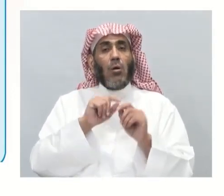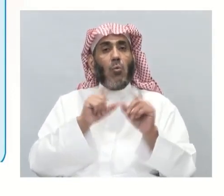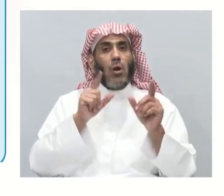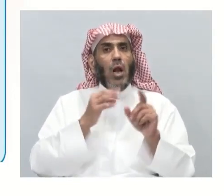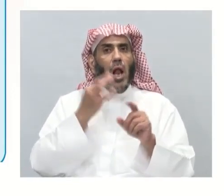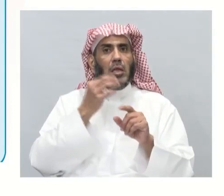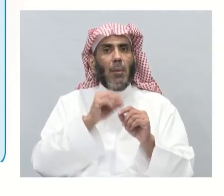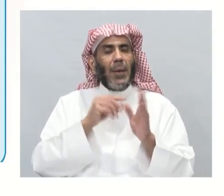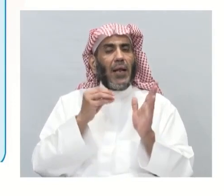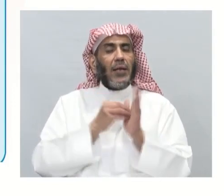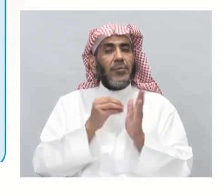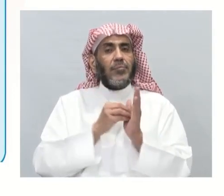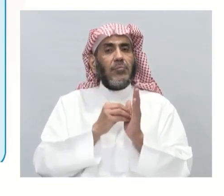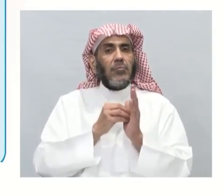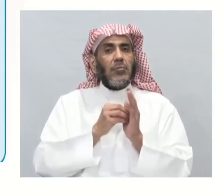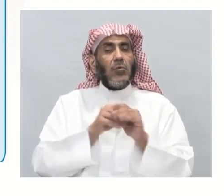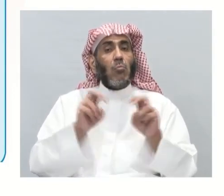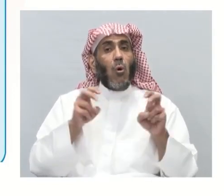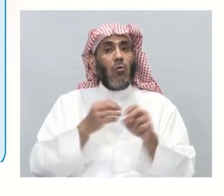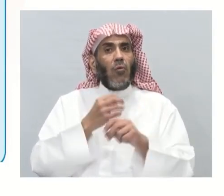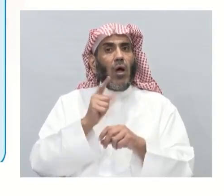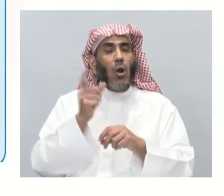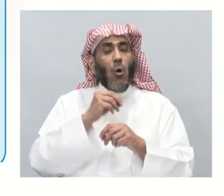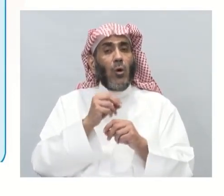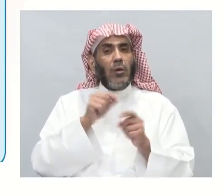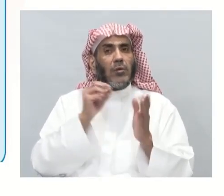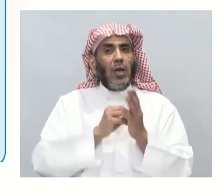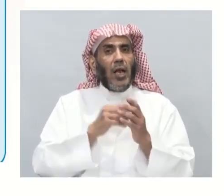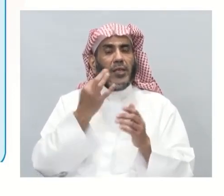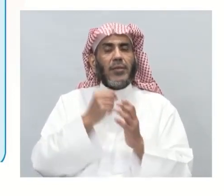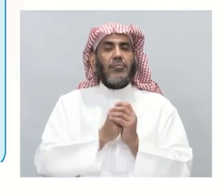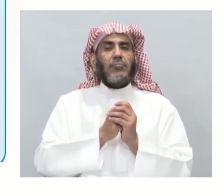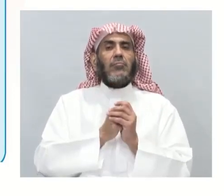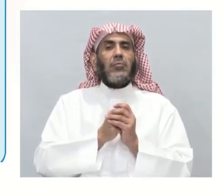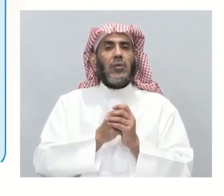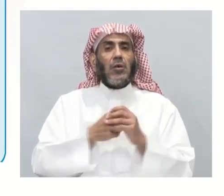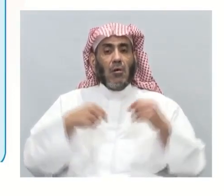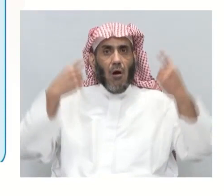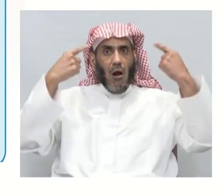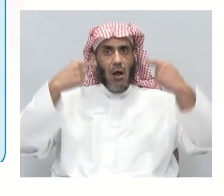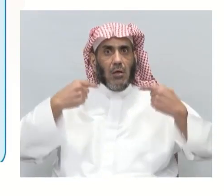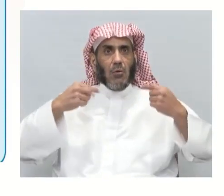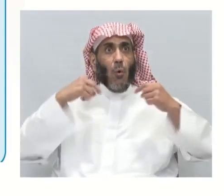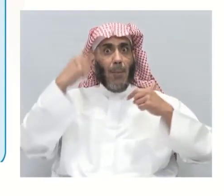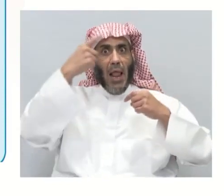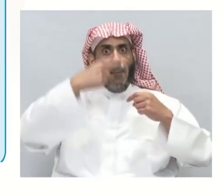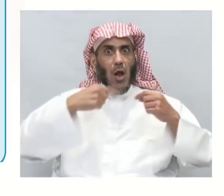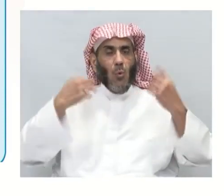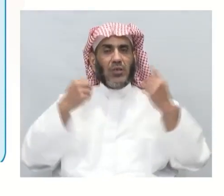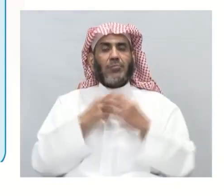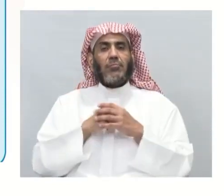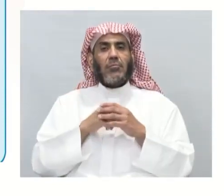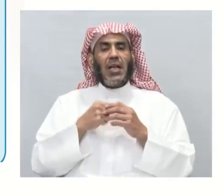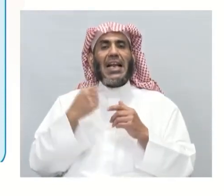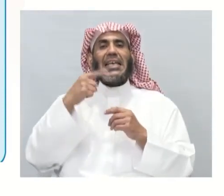للحديث من خلال الموقف اللغوي الذي يتم فيه الحديث حركات الجسد وملامح الوجه